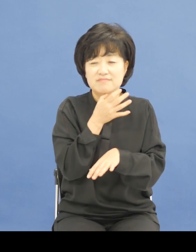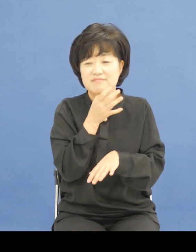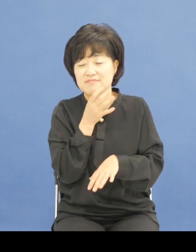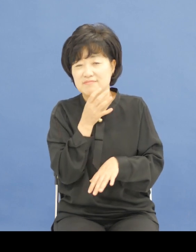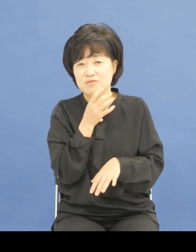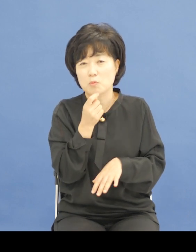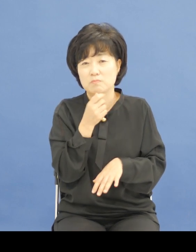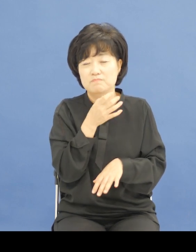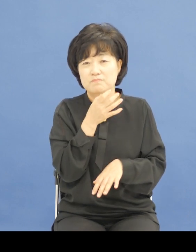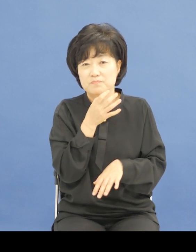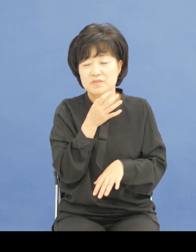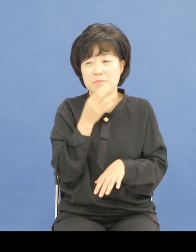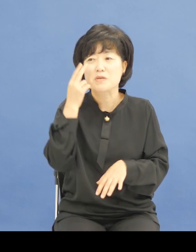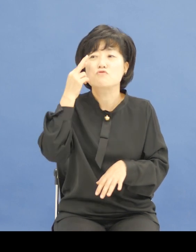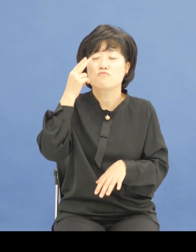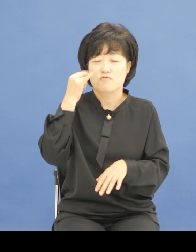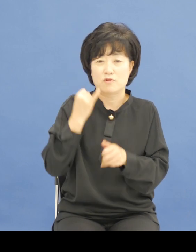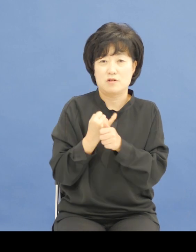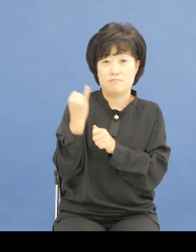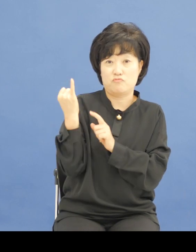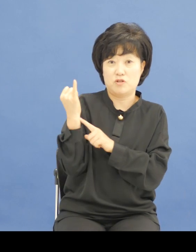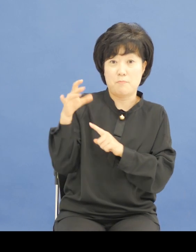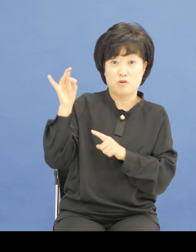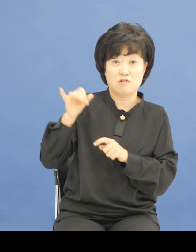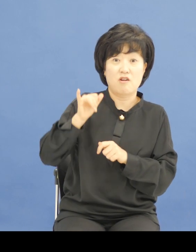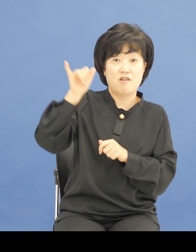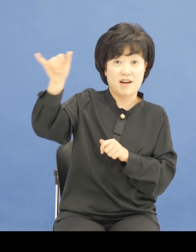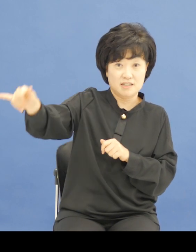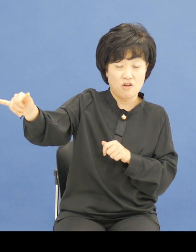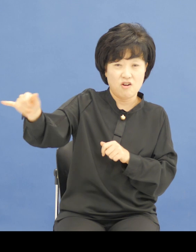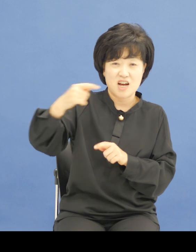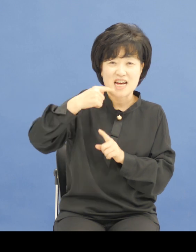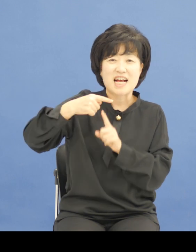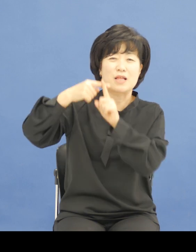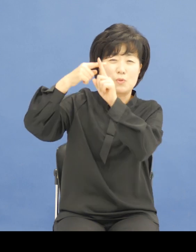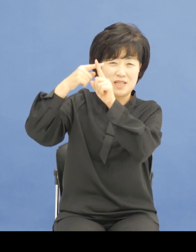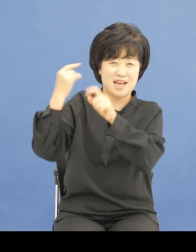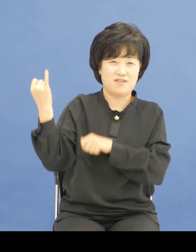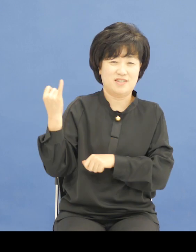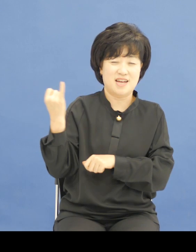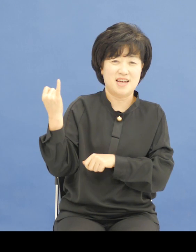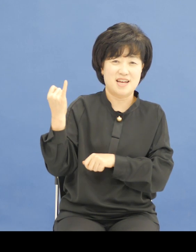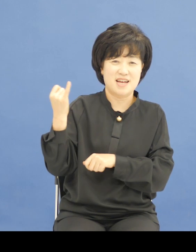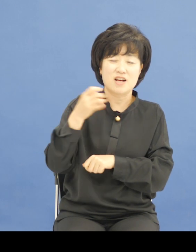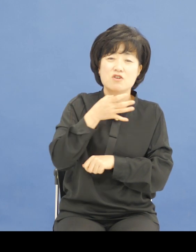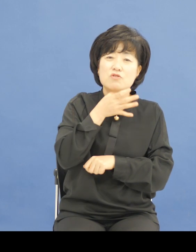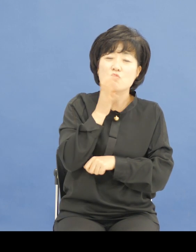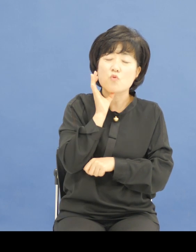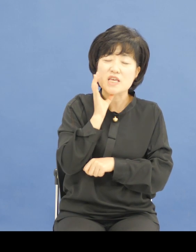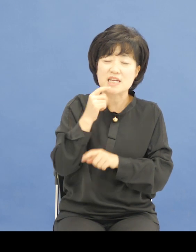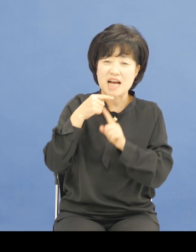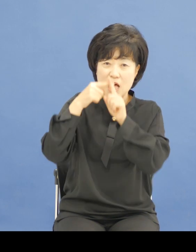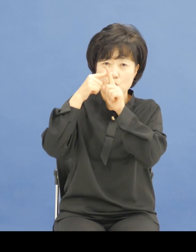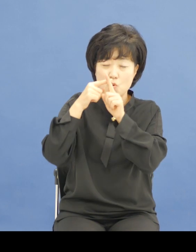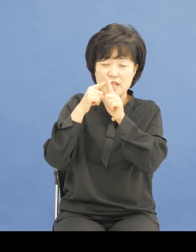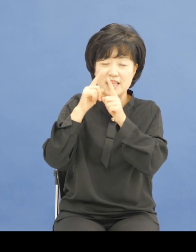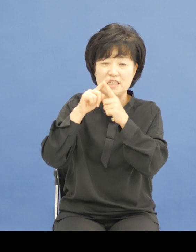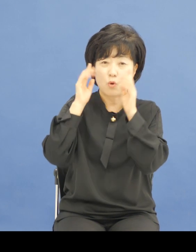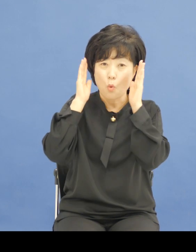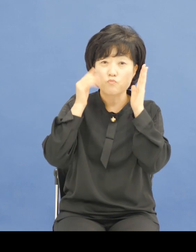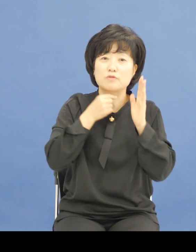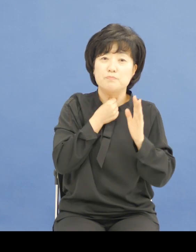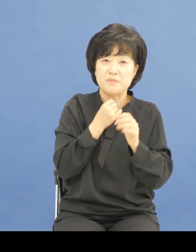뭐 미국으로 먼저 가서 간호사로 이제 가서 노인 간호와 공부한다고 그래서